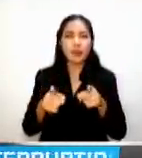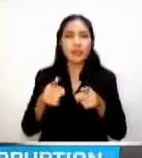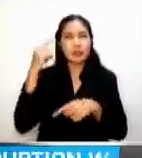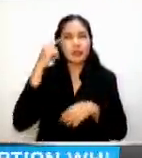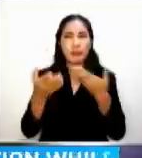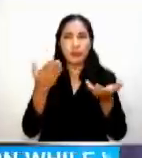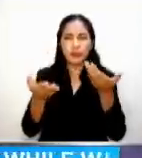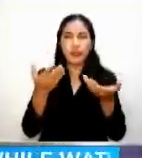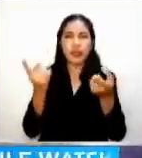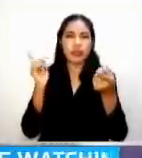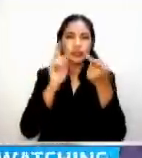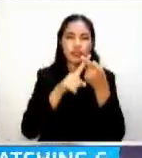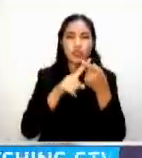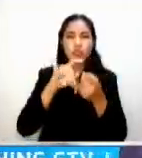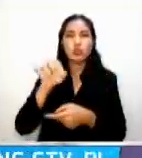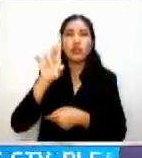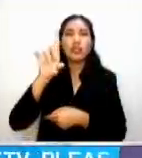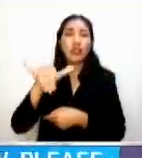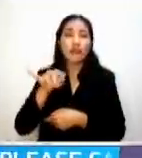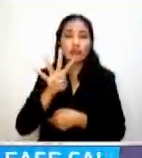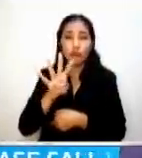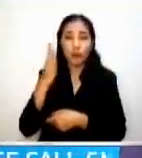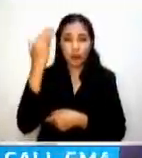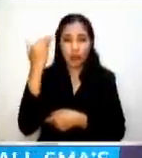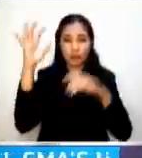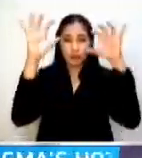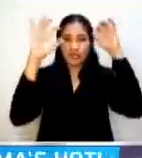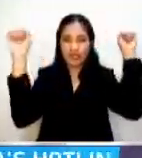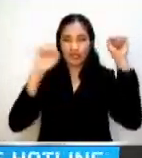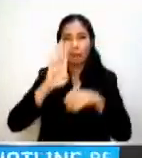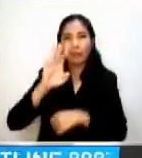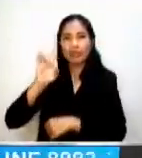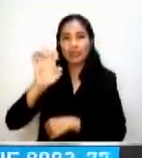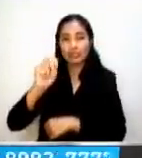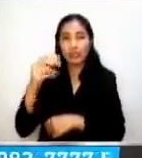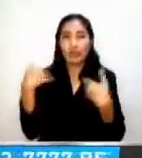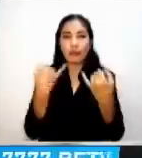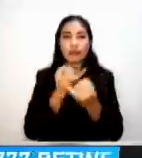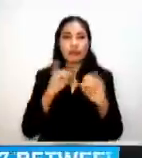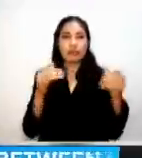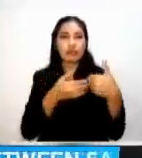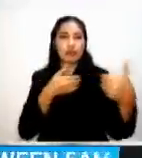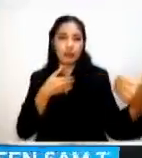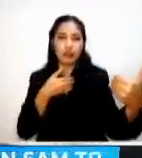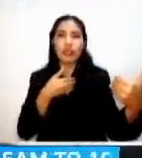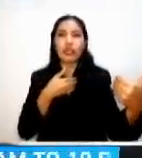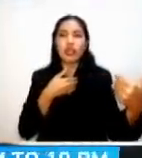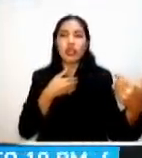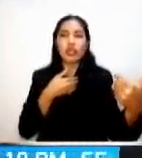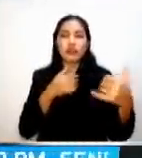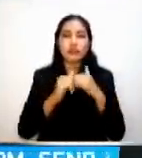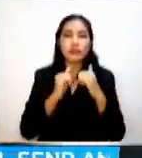after July 4 kasi si President Biden says that they will have an independence from the pandemic in July 4. They're aiming to completely